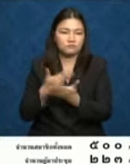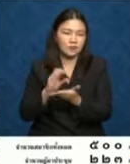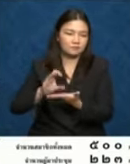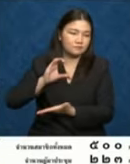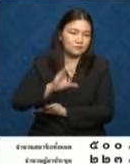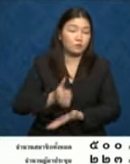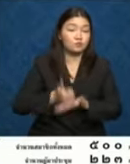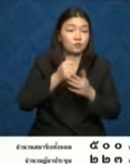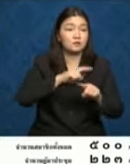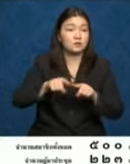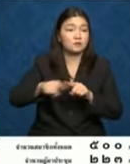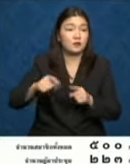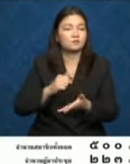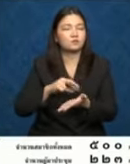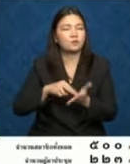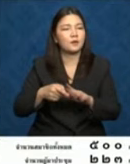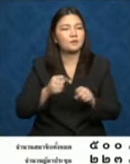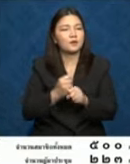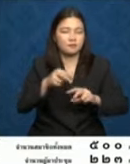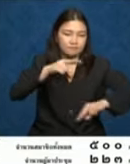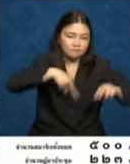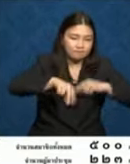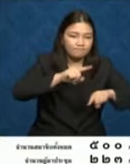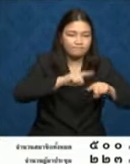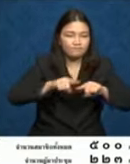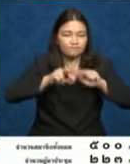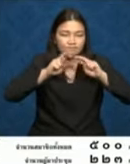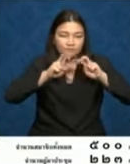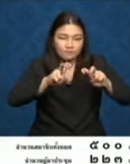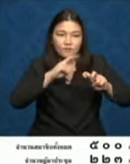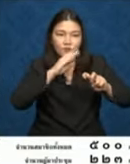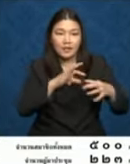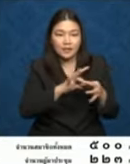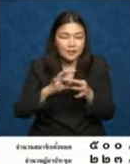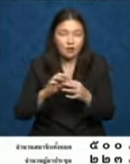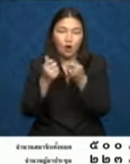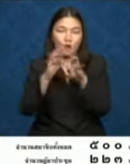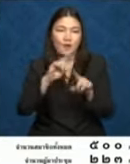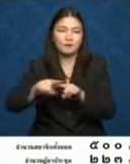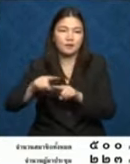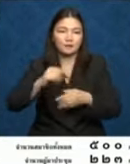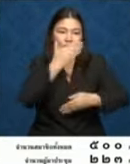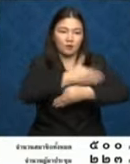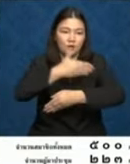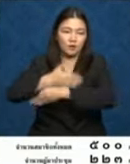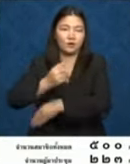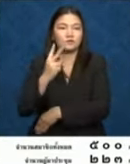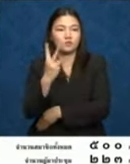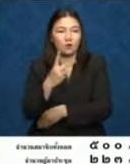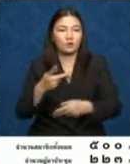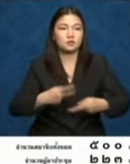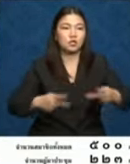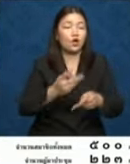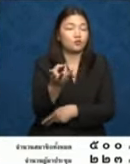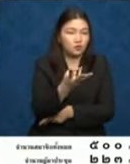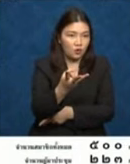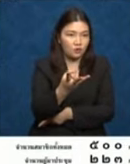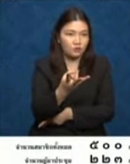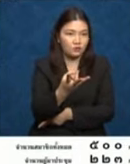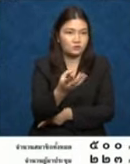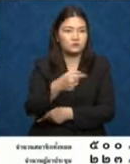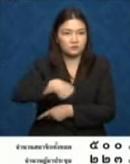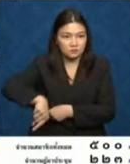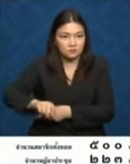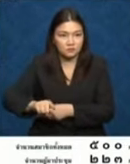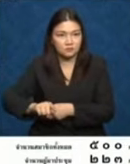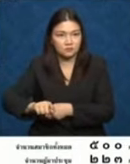ำรวจโดยกรมเองก็ตามแต่เพื่อจะได้ประกอบกับแบบในการออกแบบประตูน้ำสองตัวก็คือที่เกาะน้อยหนองอ้อและก็